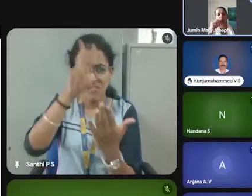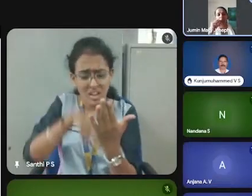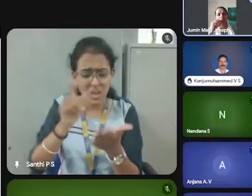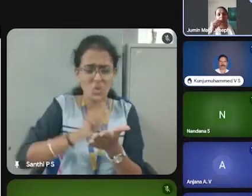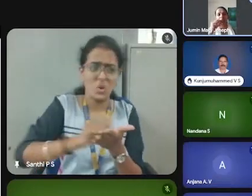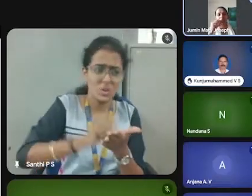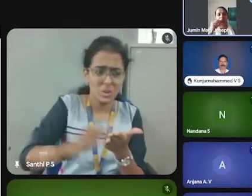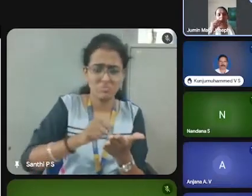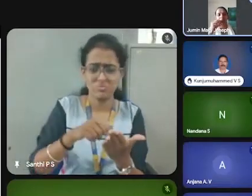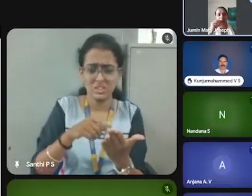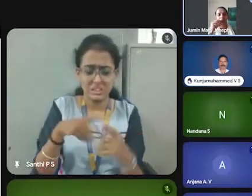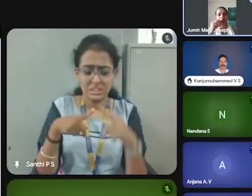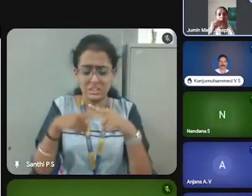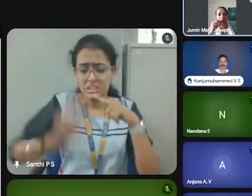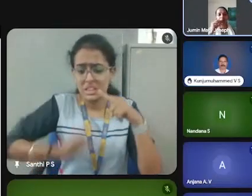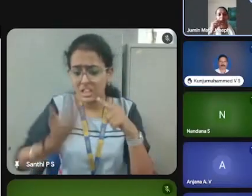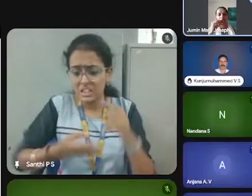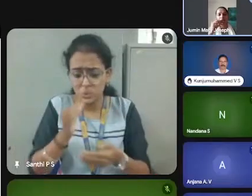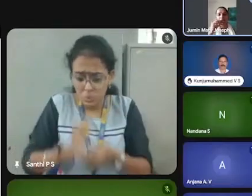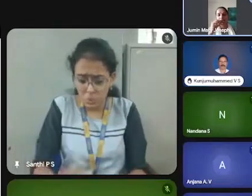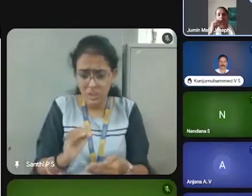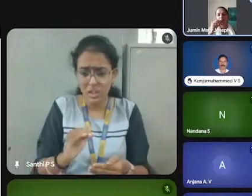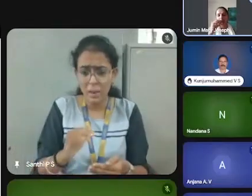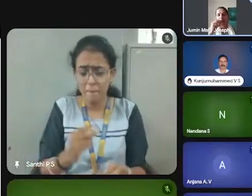ഒരു ട്രെയിനിങ്ങും കിട്ടിയിട്ടില്ലാത്ത ഒരു കുട്ടിയെ പെട്ടെന്ന് നമുക്ക്